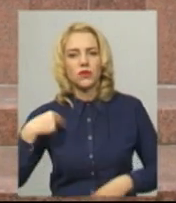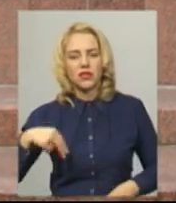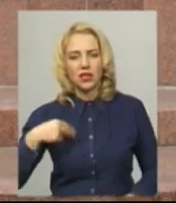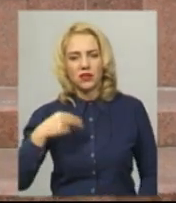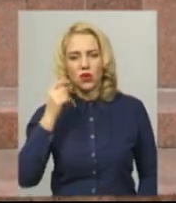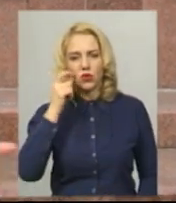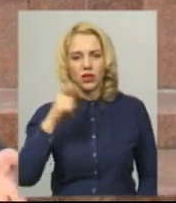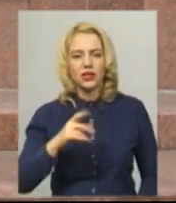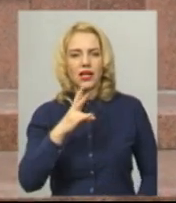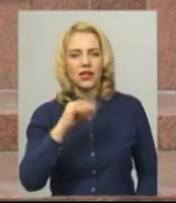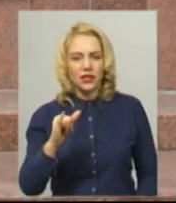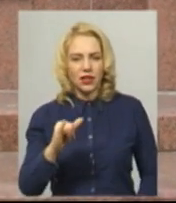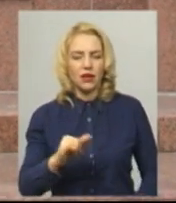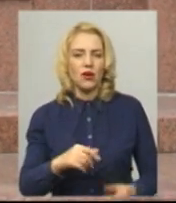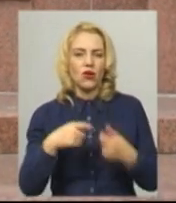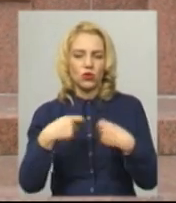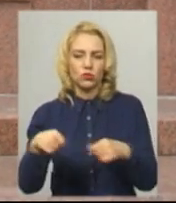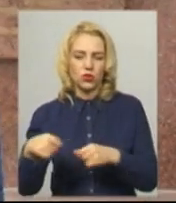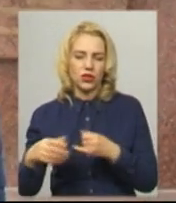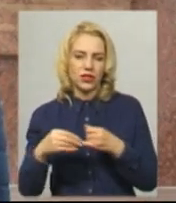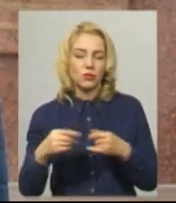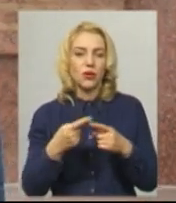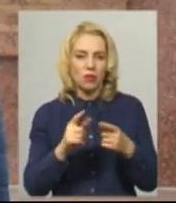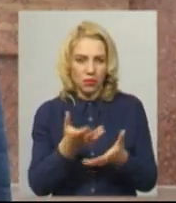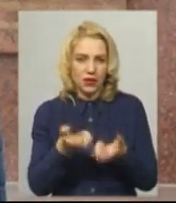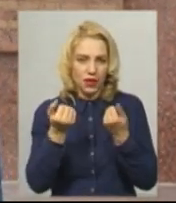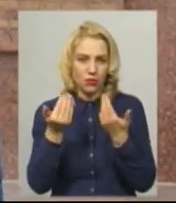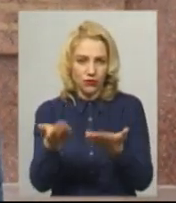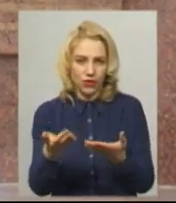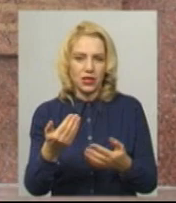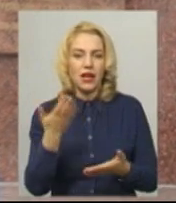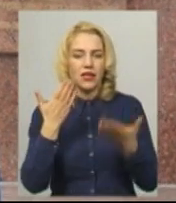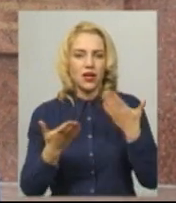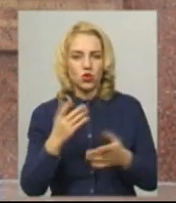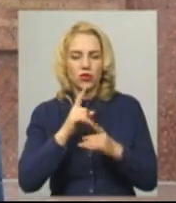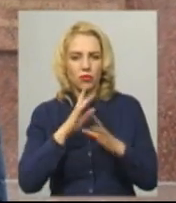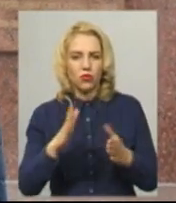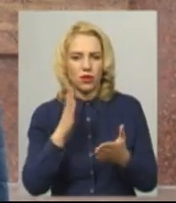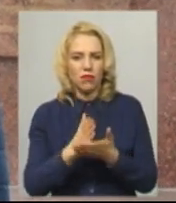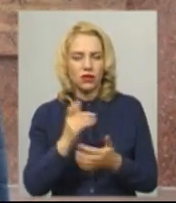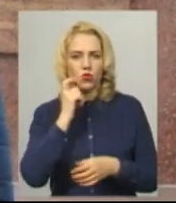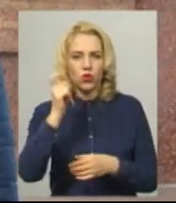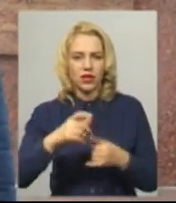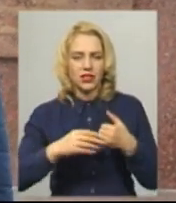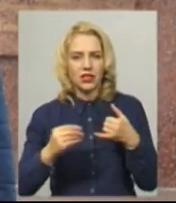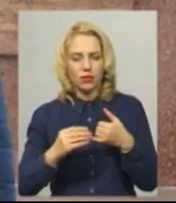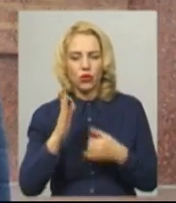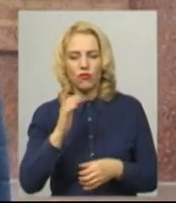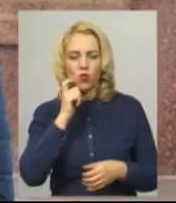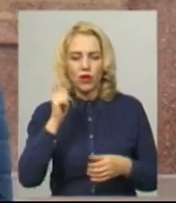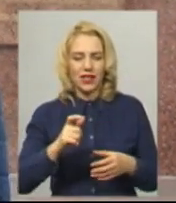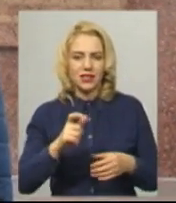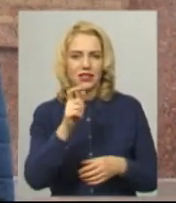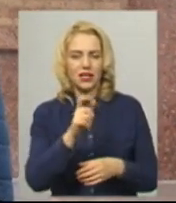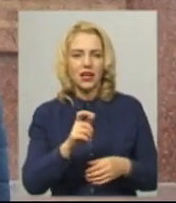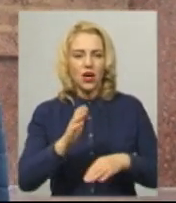продажу землі. Тобто ми підтримуємо цю позицію. Якщо ми не будемо мати української землі в українських руках, і це